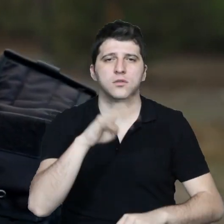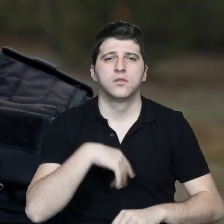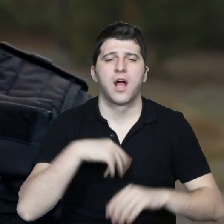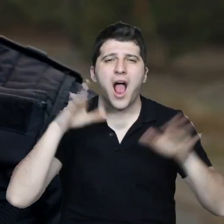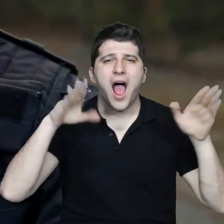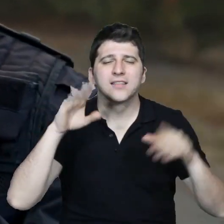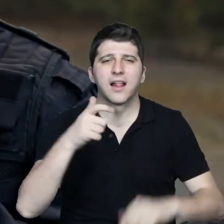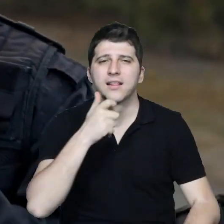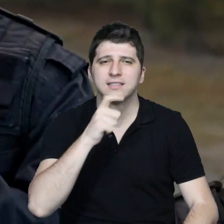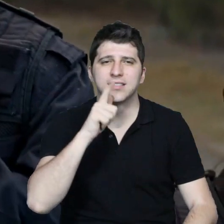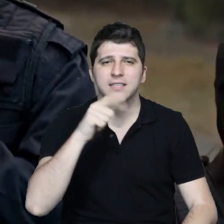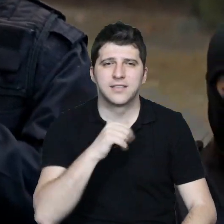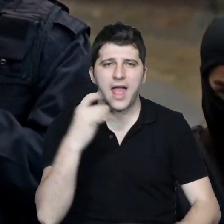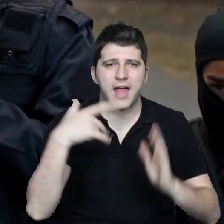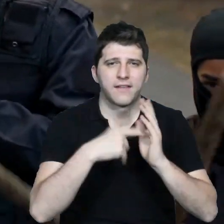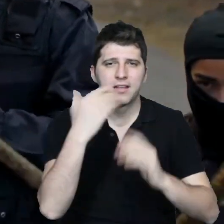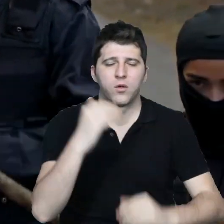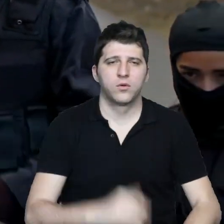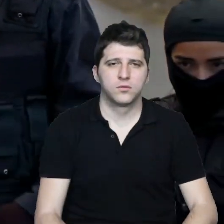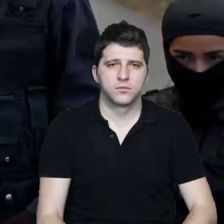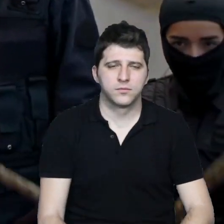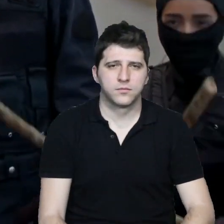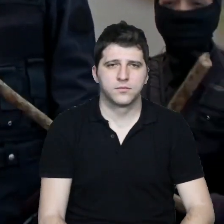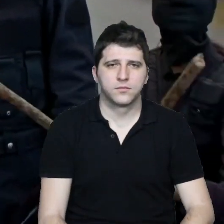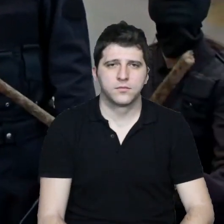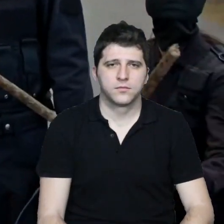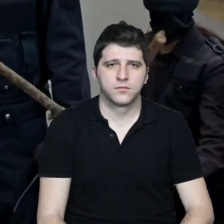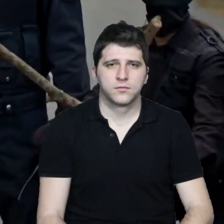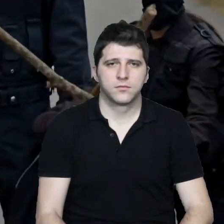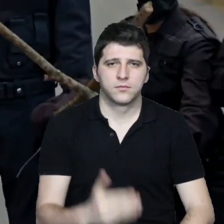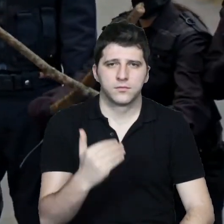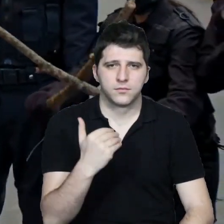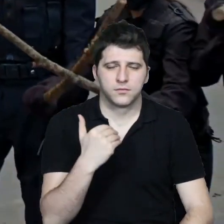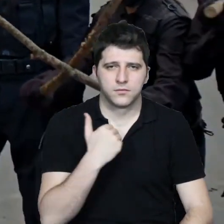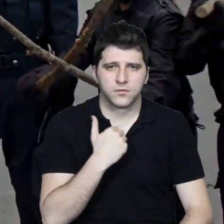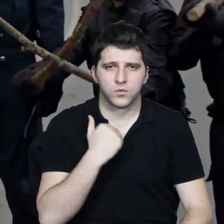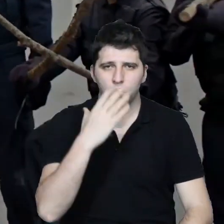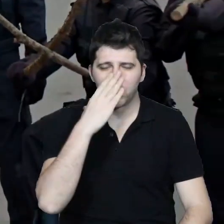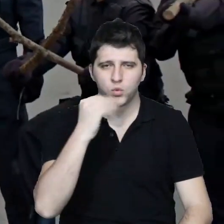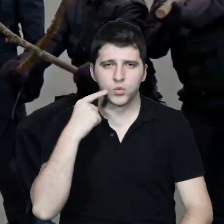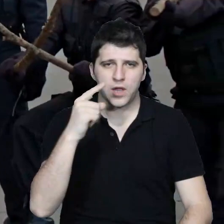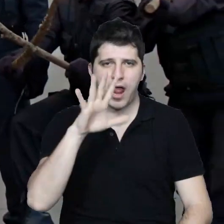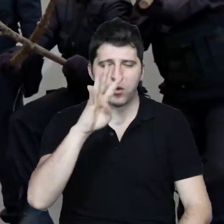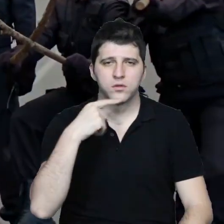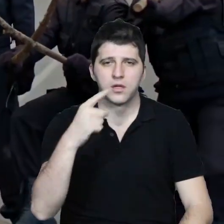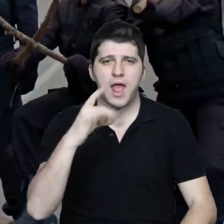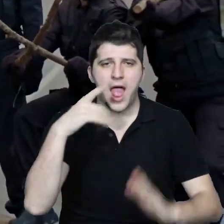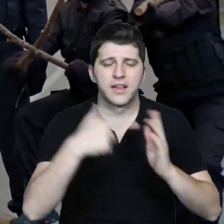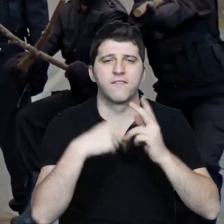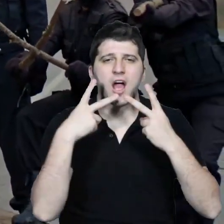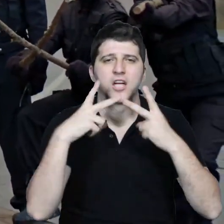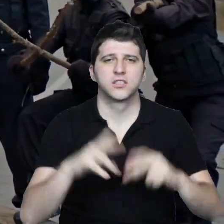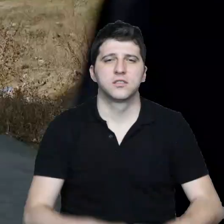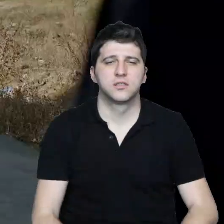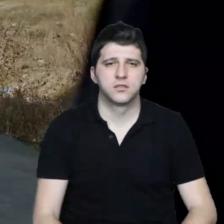54'ten kara kartala. Hedef yaklaşıyor. Kara kartaldan kurt 54'e. Hedef açık ve net 5-5.